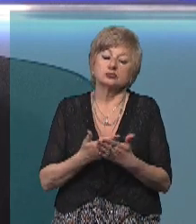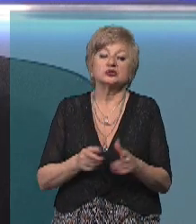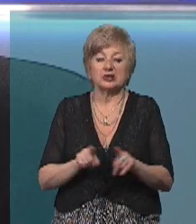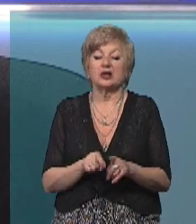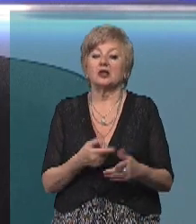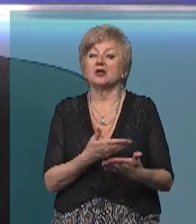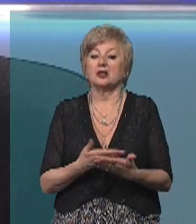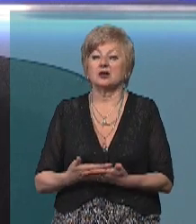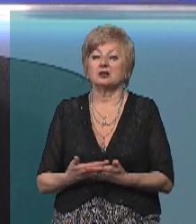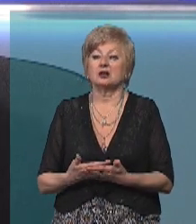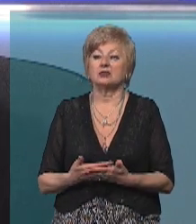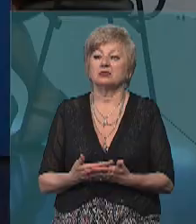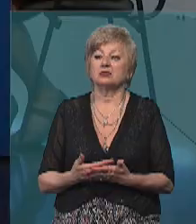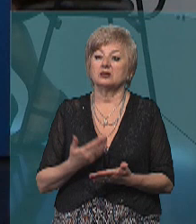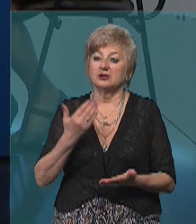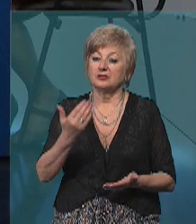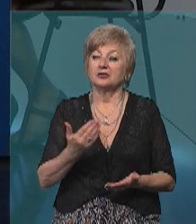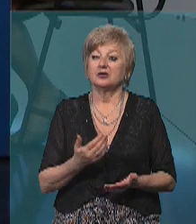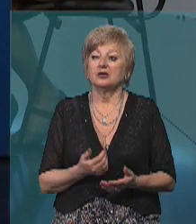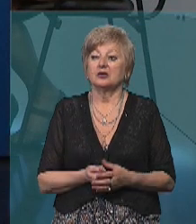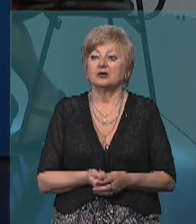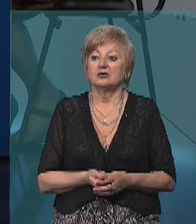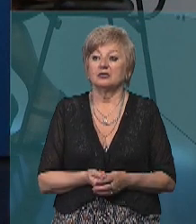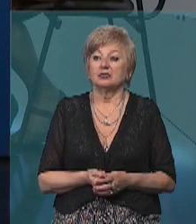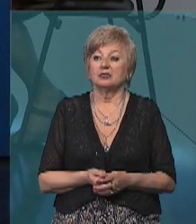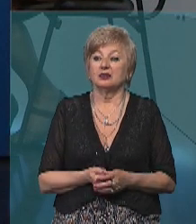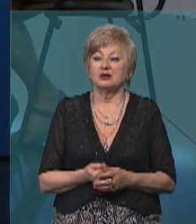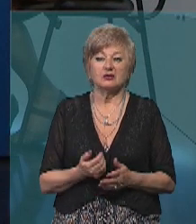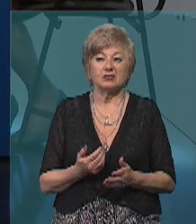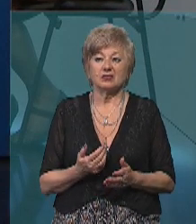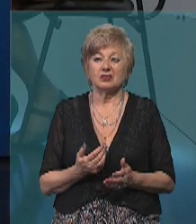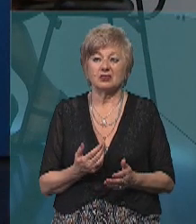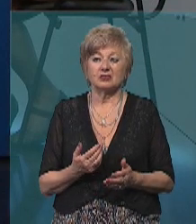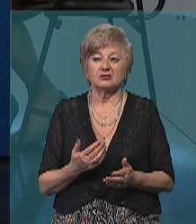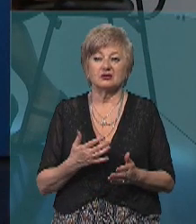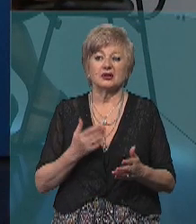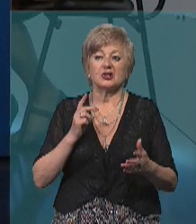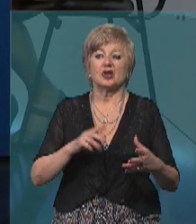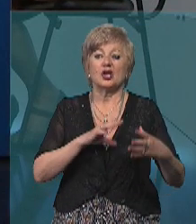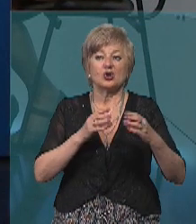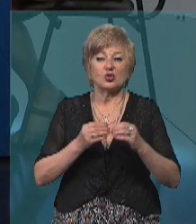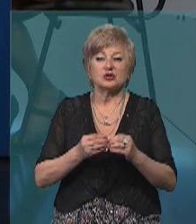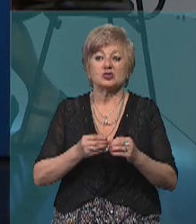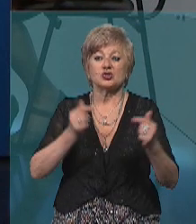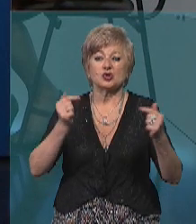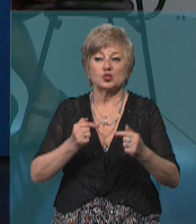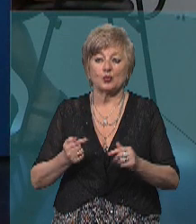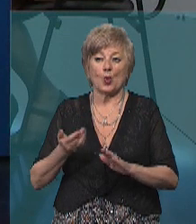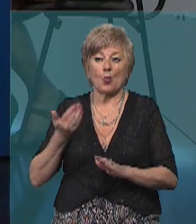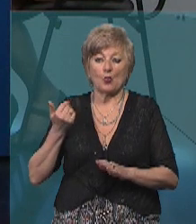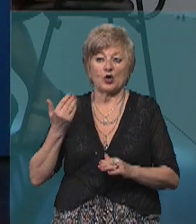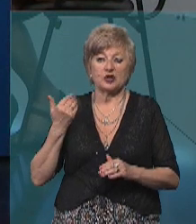дані? Ну, з пані Олесі почнемо. Як на мене, в принципі, ці результати відповідають